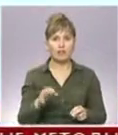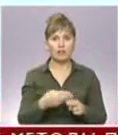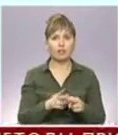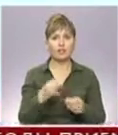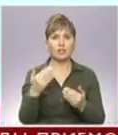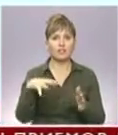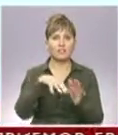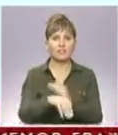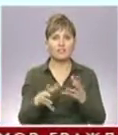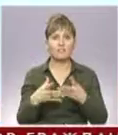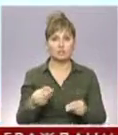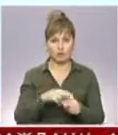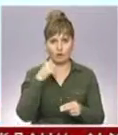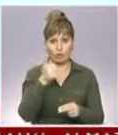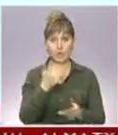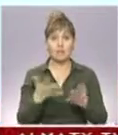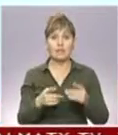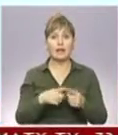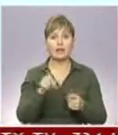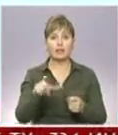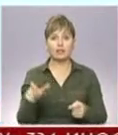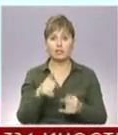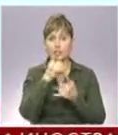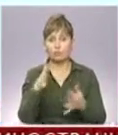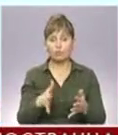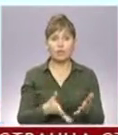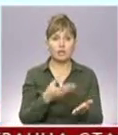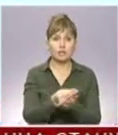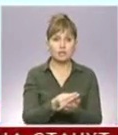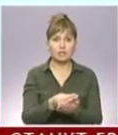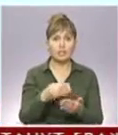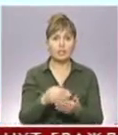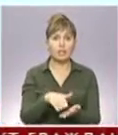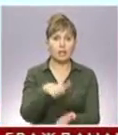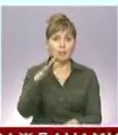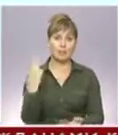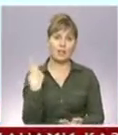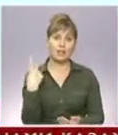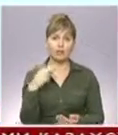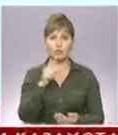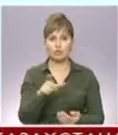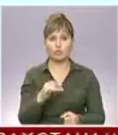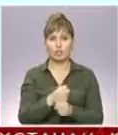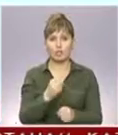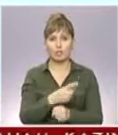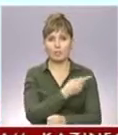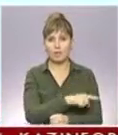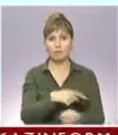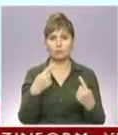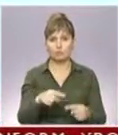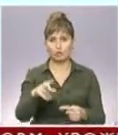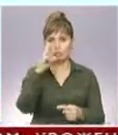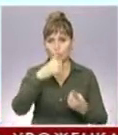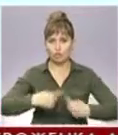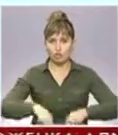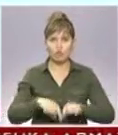которые для них ввели весной этого года. Если арендаторы не смогут рассчитаться с накопившимися долгами, ученики и работники больниц и